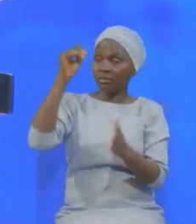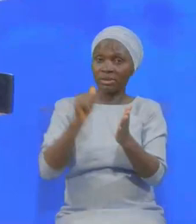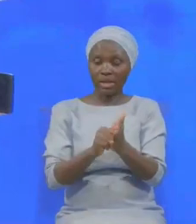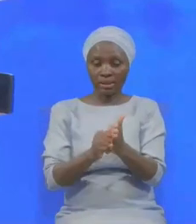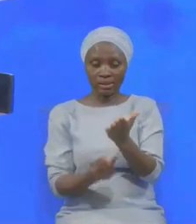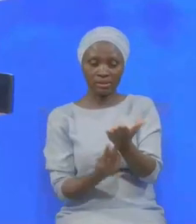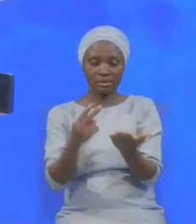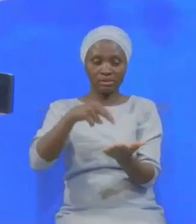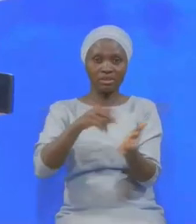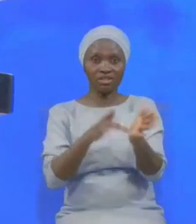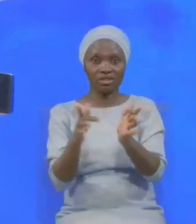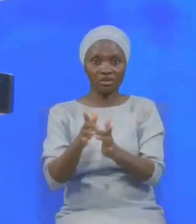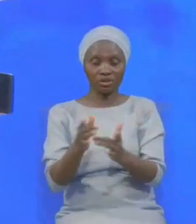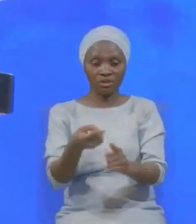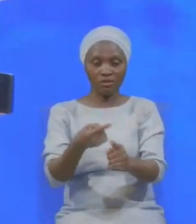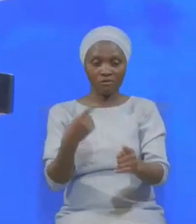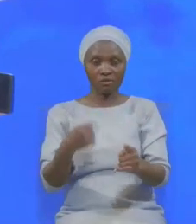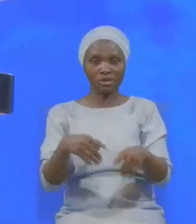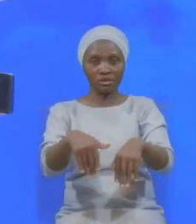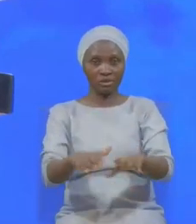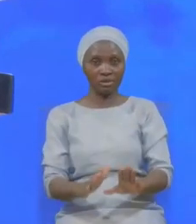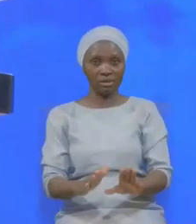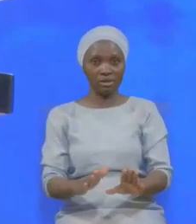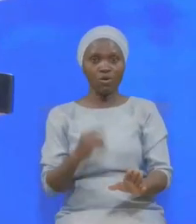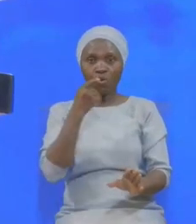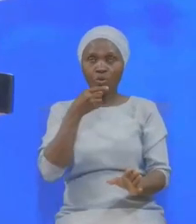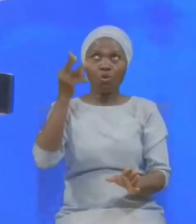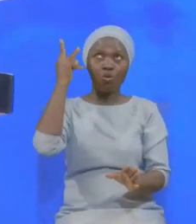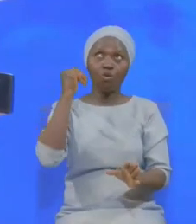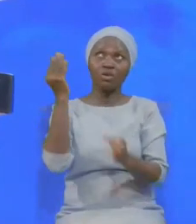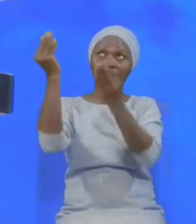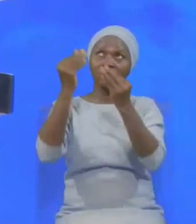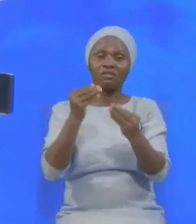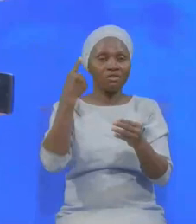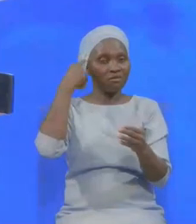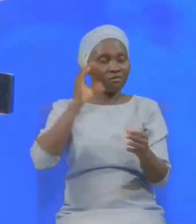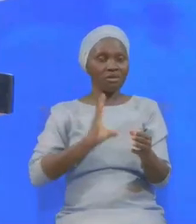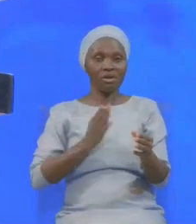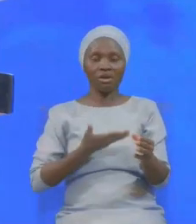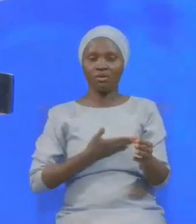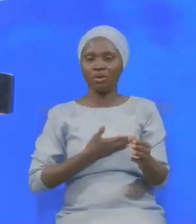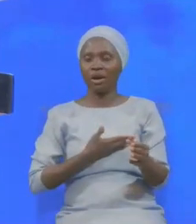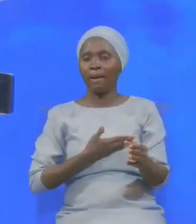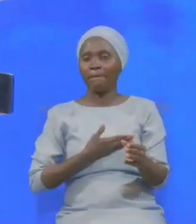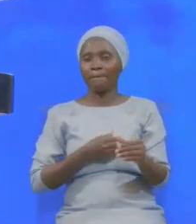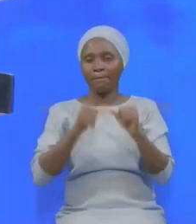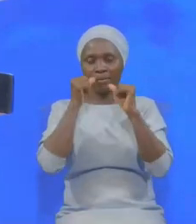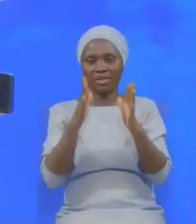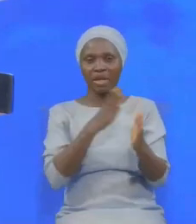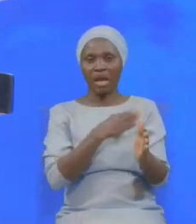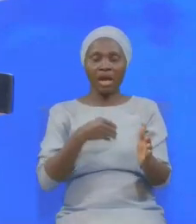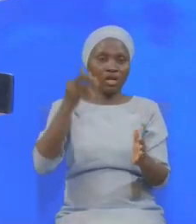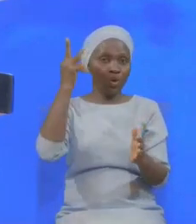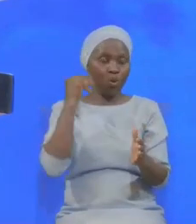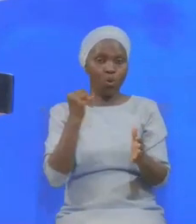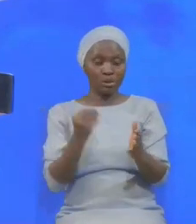des morts, Jésus, notre Seigneur, lequel a été livré pour nos offenses et est